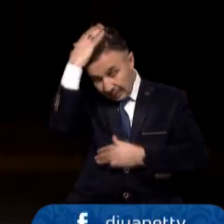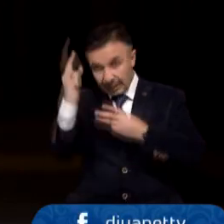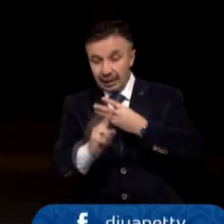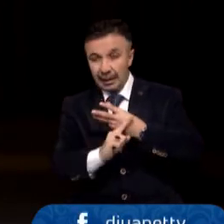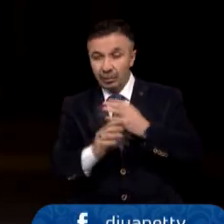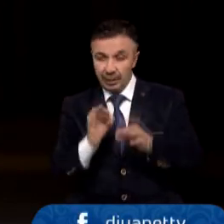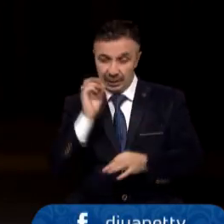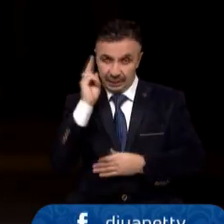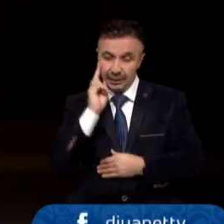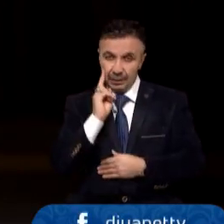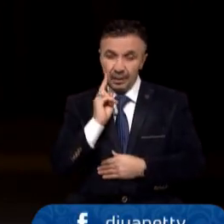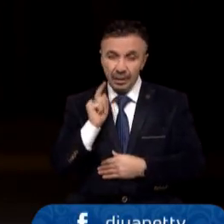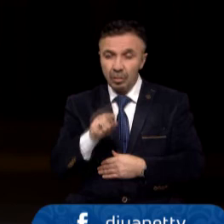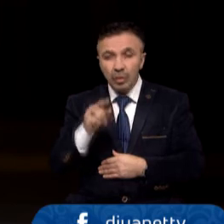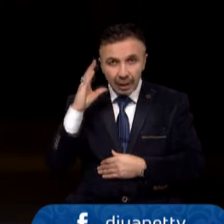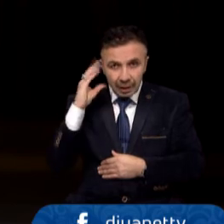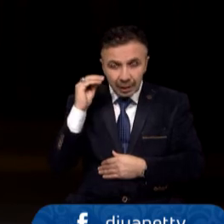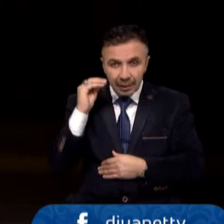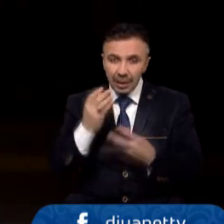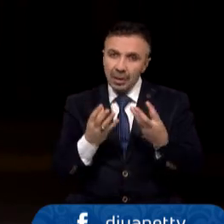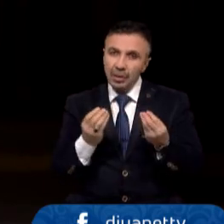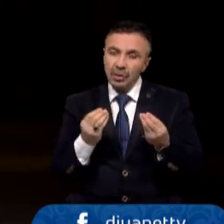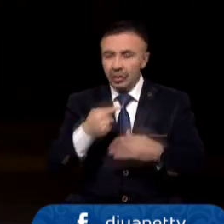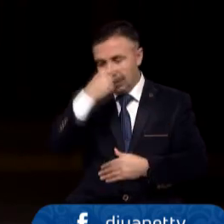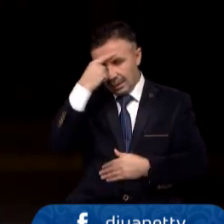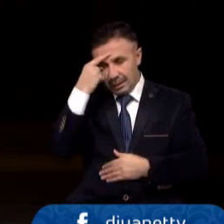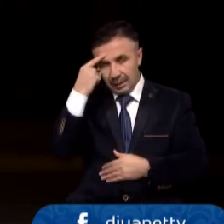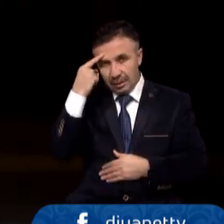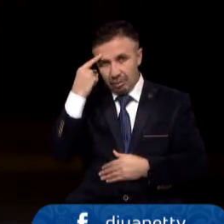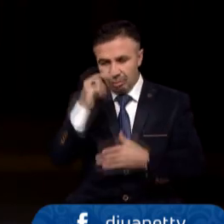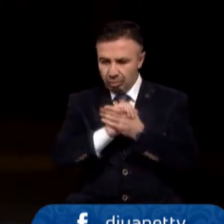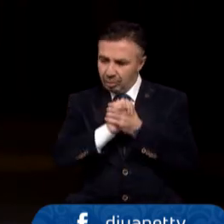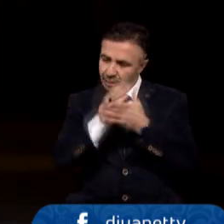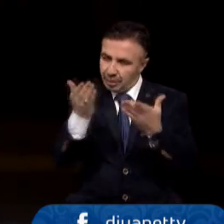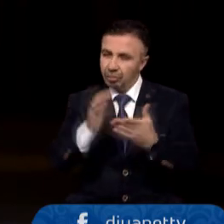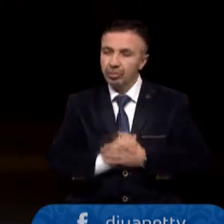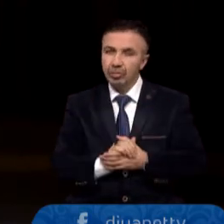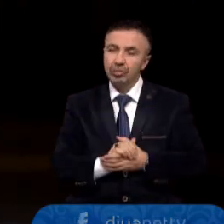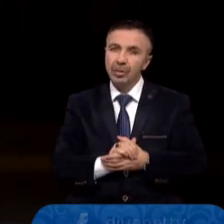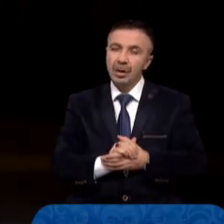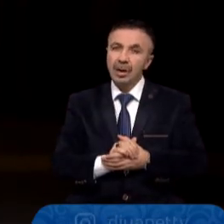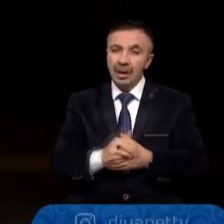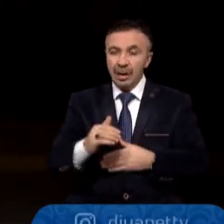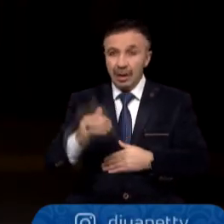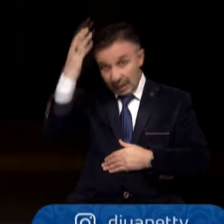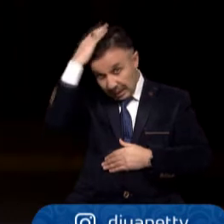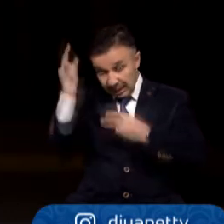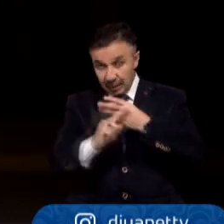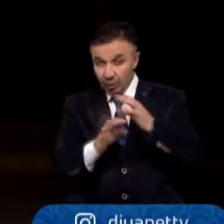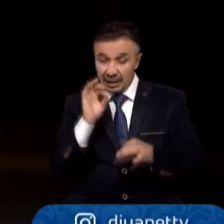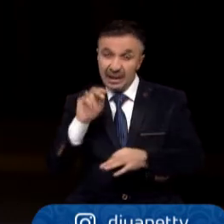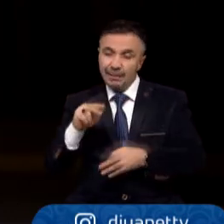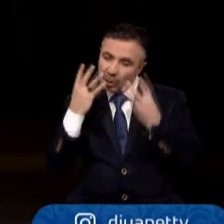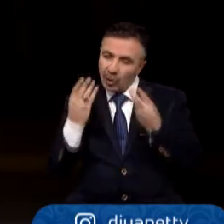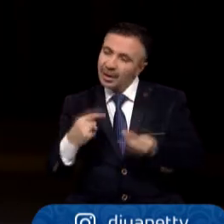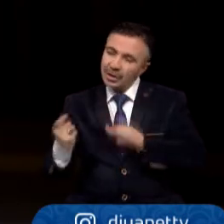Hz Ebubekir efendimizin bu manada çok takdir ediyoruz onun gibi olmaya